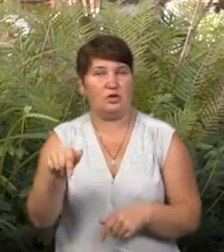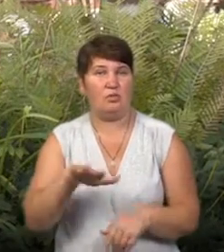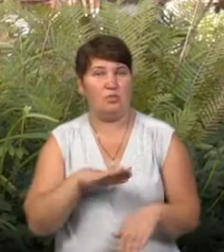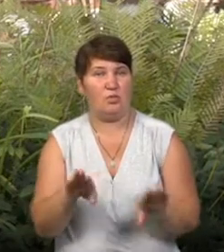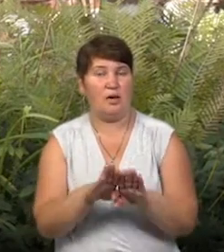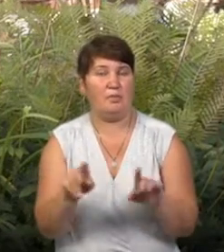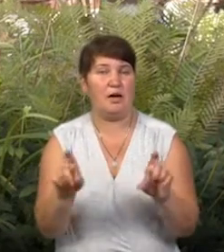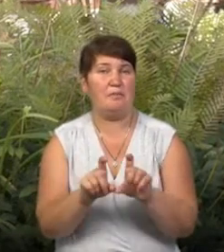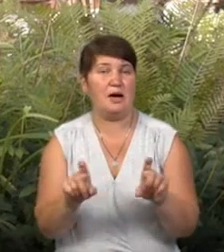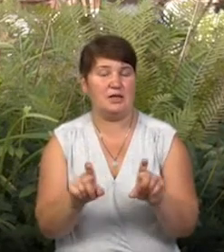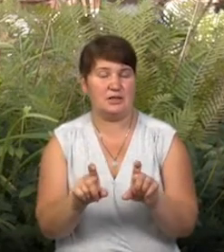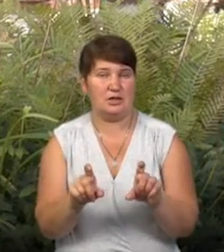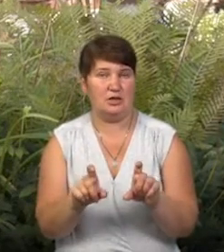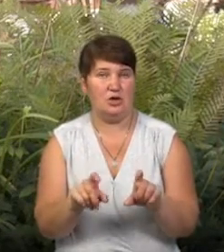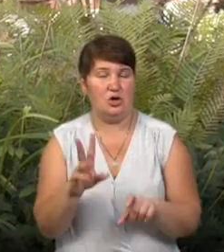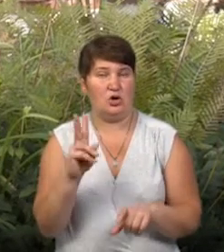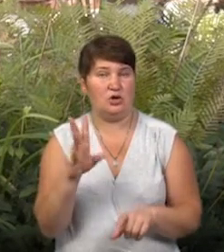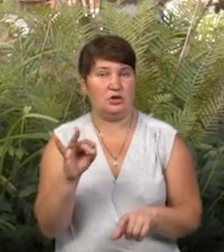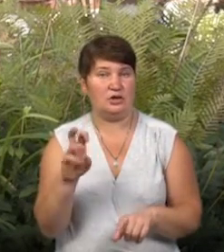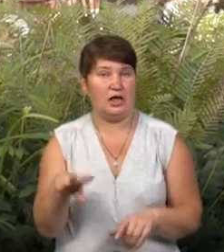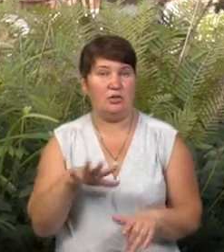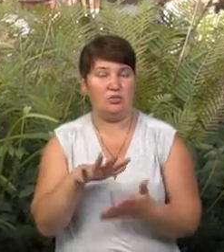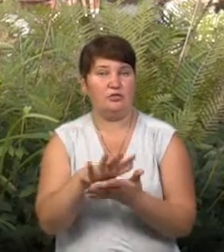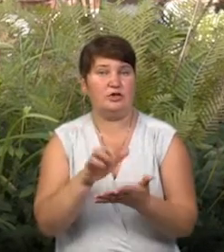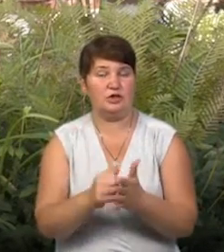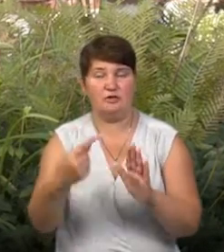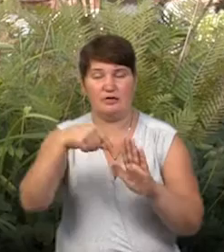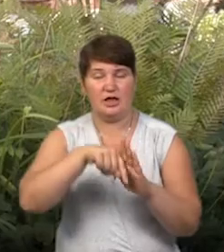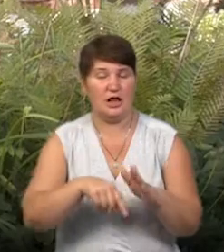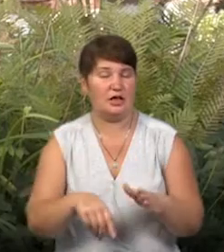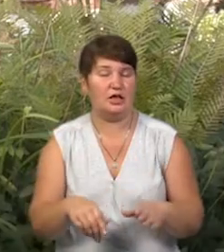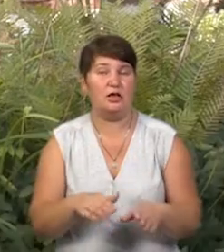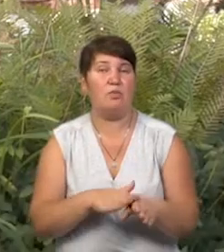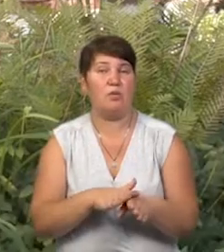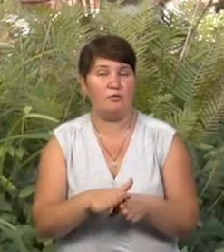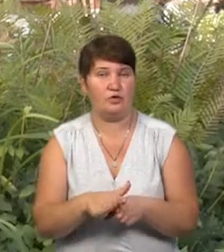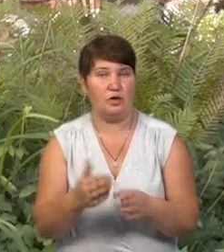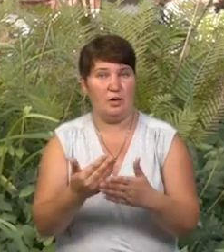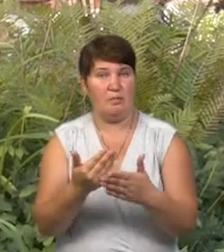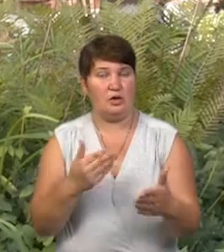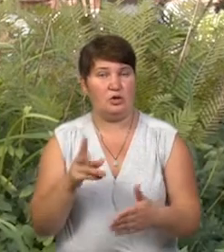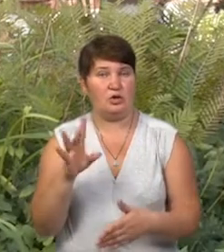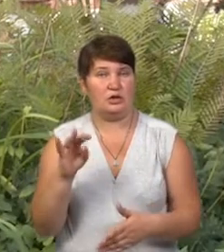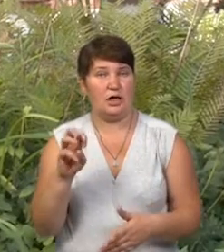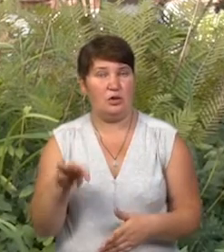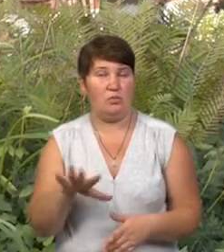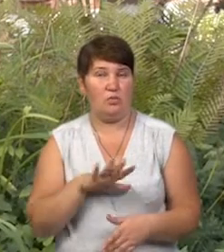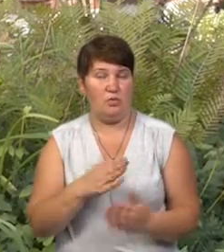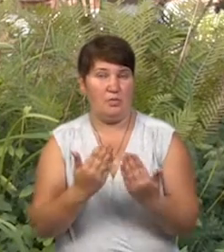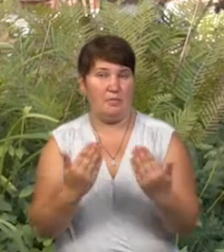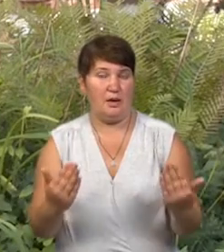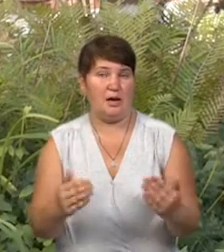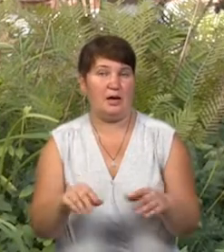магазин. Костел був знищений всередині повністю. І перед костелом стояв мебельний магазин, який